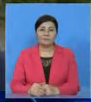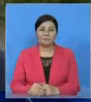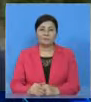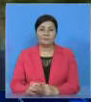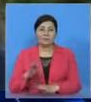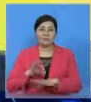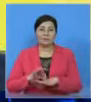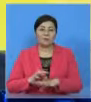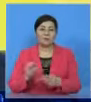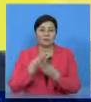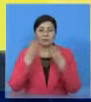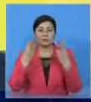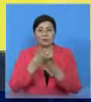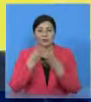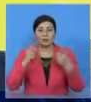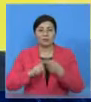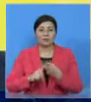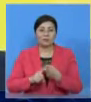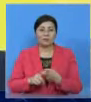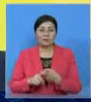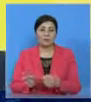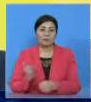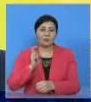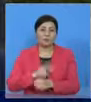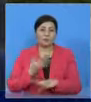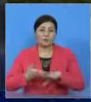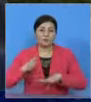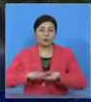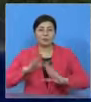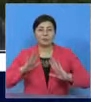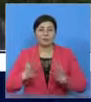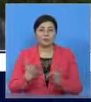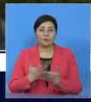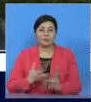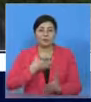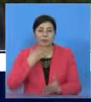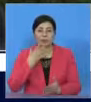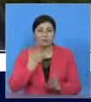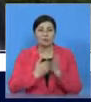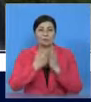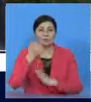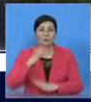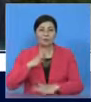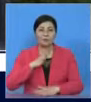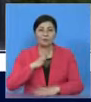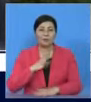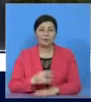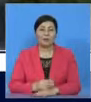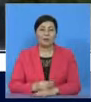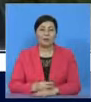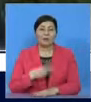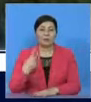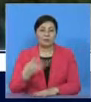Заболев коронавирусом, поступил я в очень тяжелом состоянии, с большой температурой и с